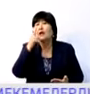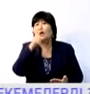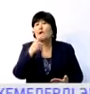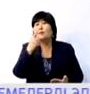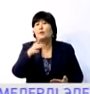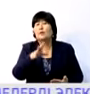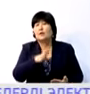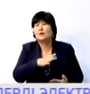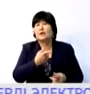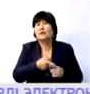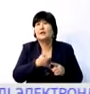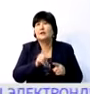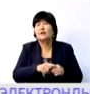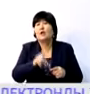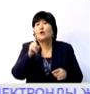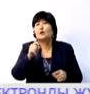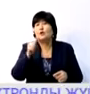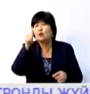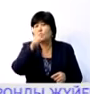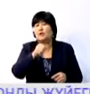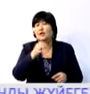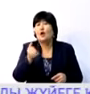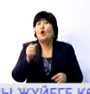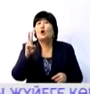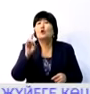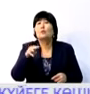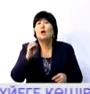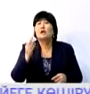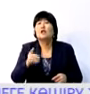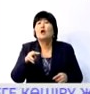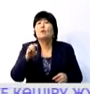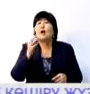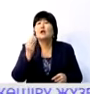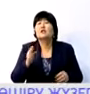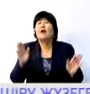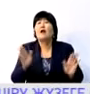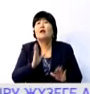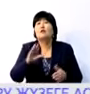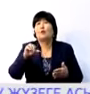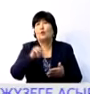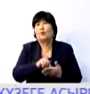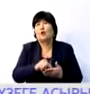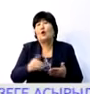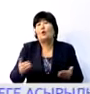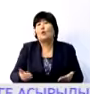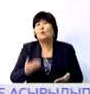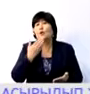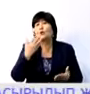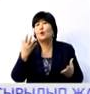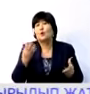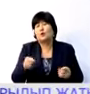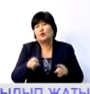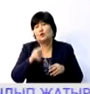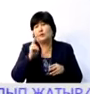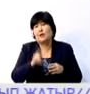бұрын Үрмәш Түктібаевтың 100 жылдығында Үрмәш туралы марш әнді орындап өмірінің соңғы күнін сөйтіп